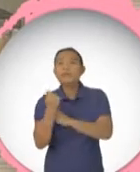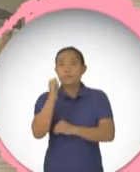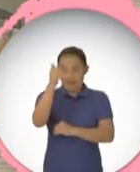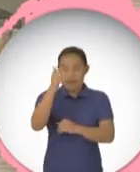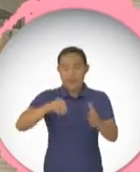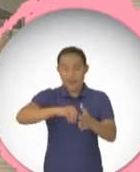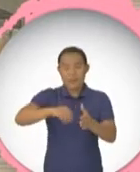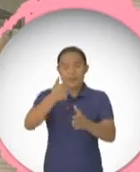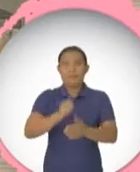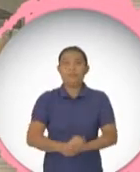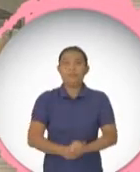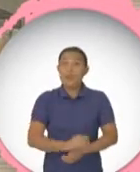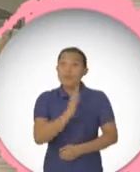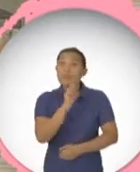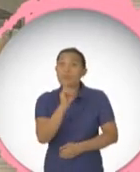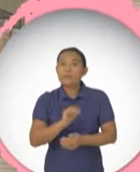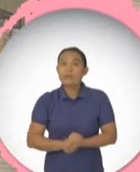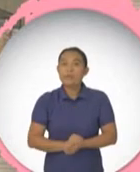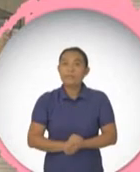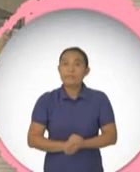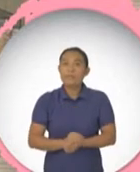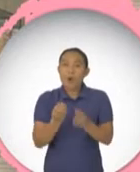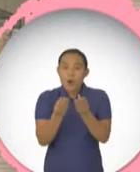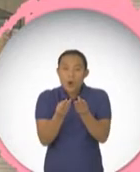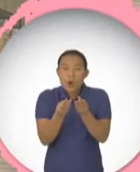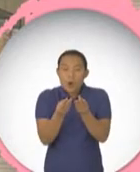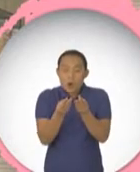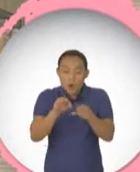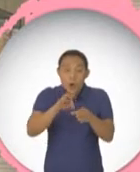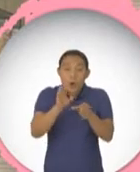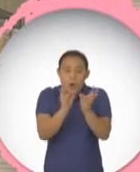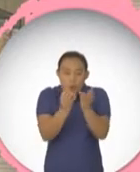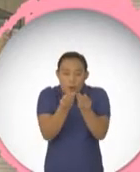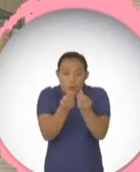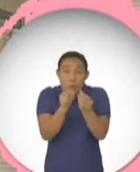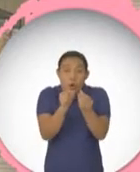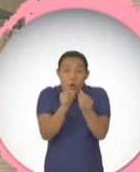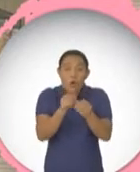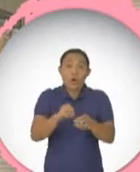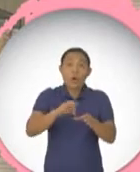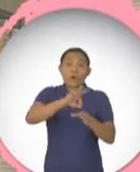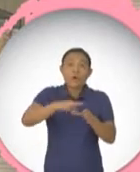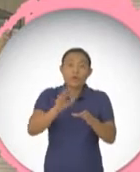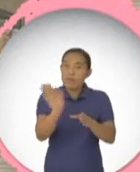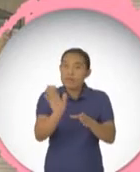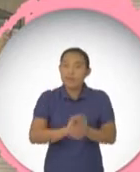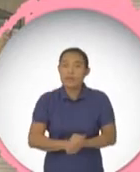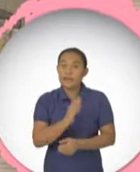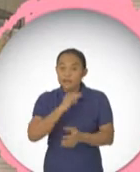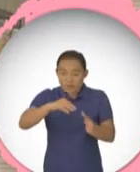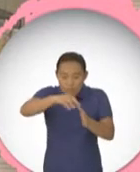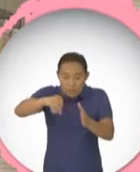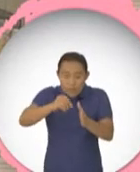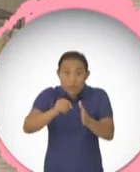แล้วถ้าเราโรยผงโกโก้หรือกาแฟตอนนี้ได้ป่ะครับ กาแฟไม่แนะนำนะคะเพราะมันจะไม่ค่อยละลายเดี๋ยวมันจะขมค่ะแต่ผงโกโก้นี้ตามชอ